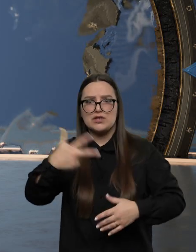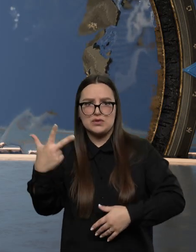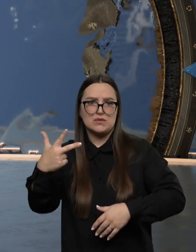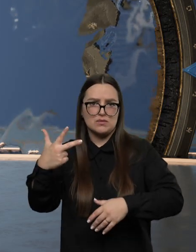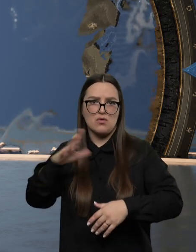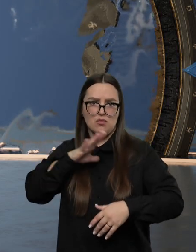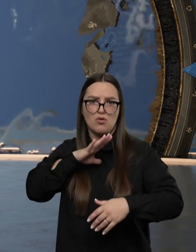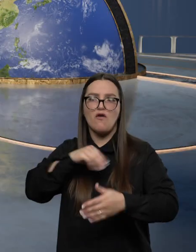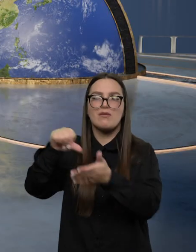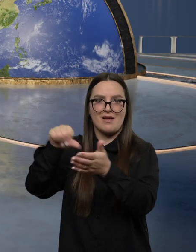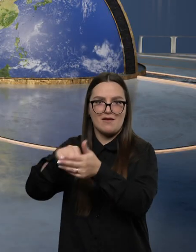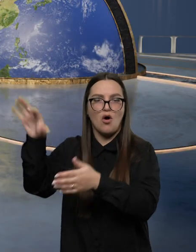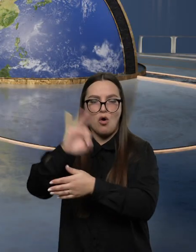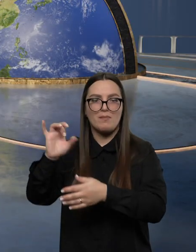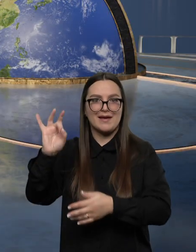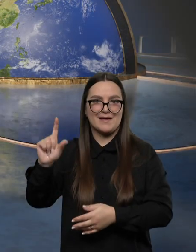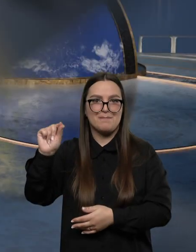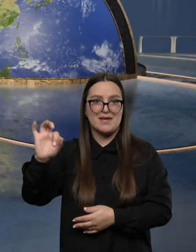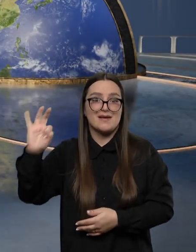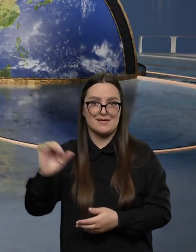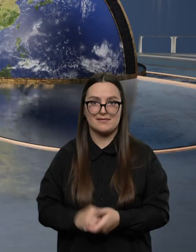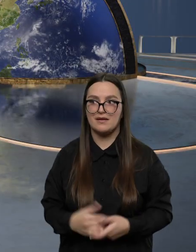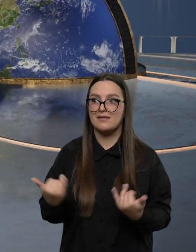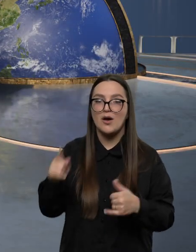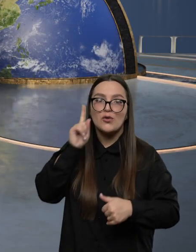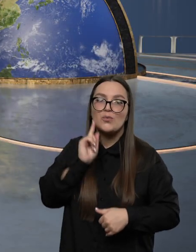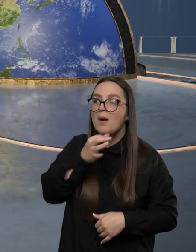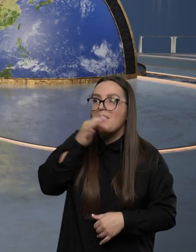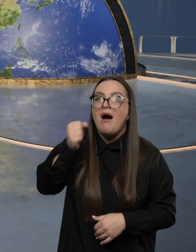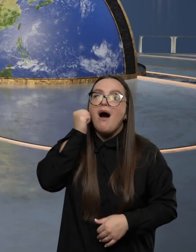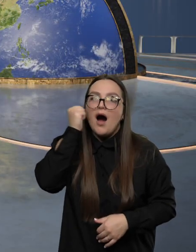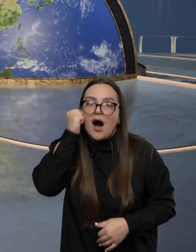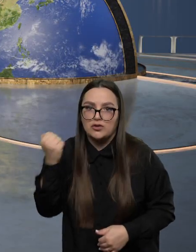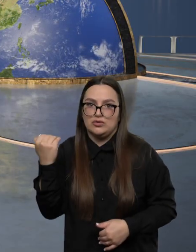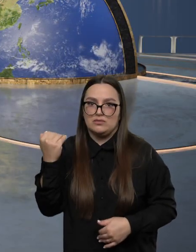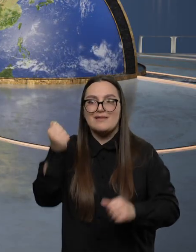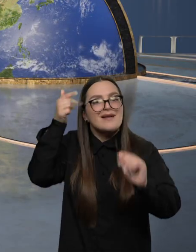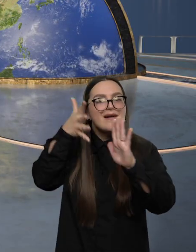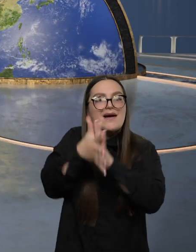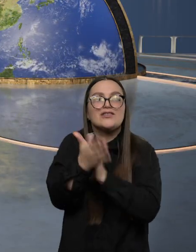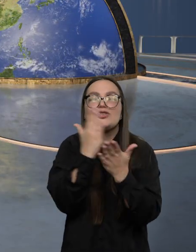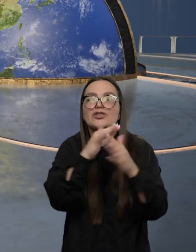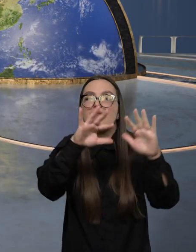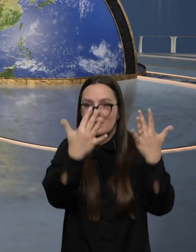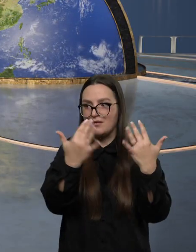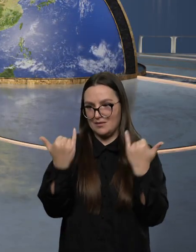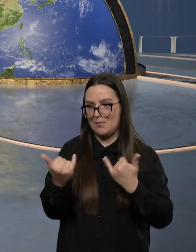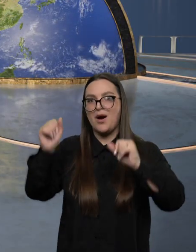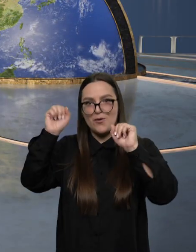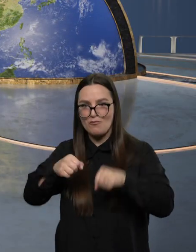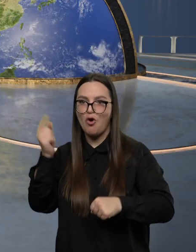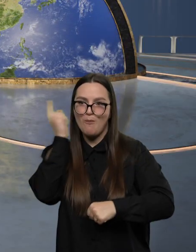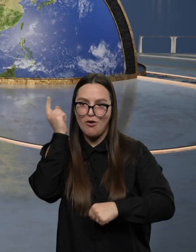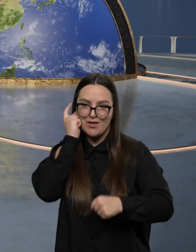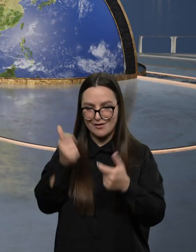GPS palydovų paleidimų. Jam turėtume sąlyginai dėkoti, kad už tas žinias, kokia ten yra radiacija, aplamai mes šiandien